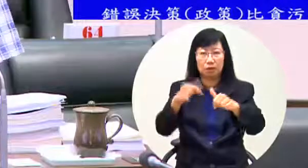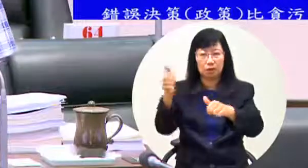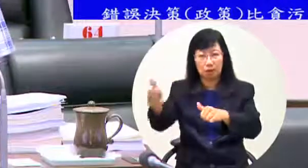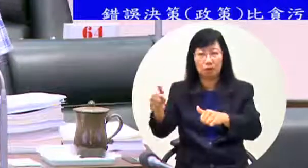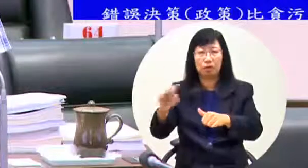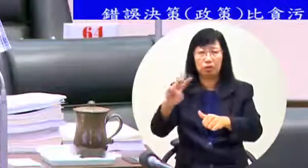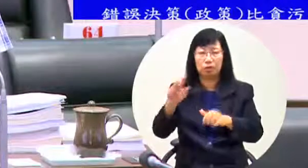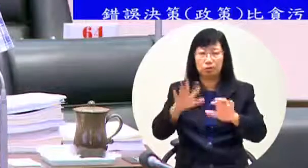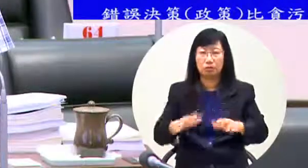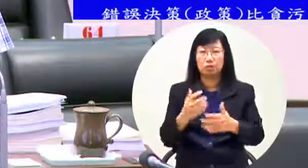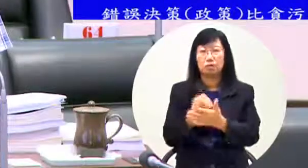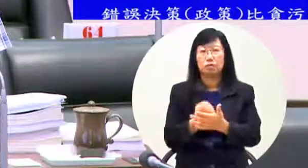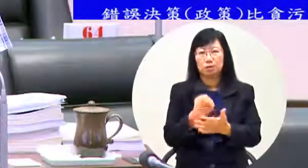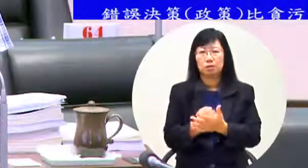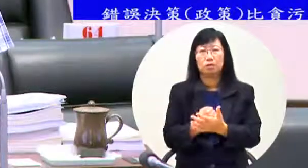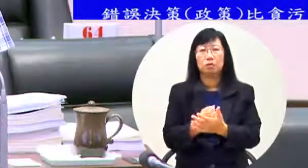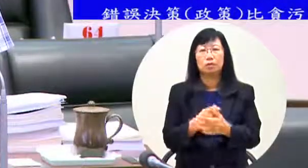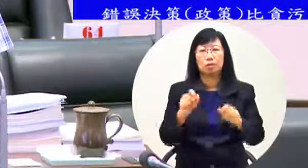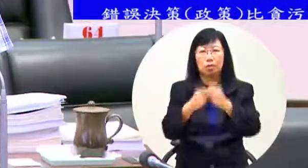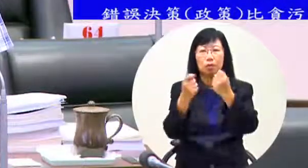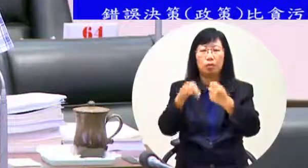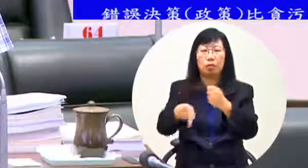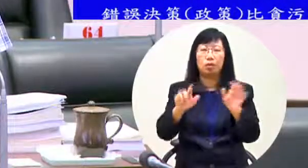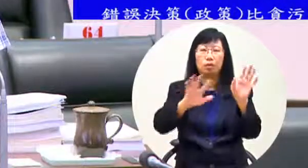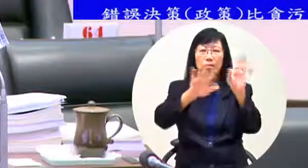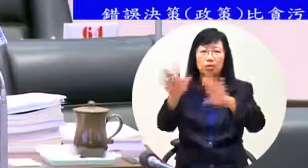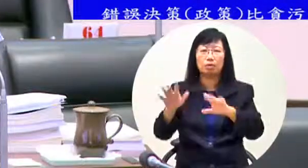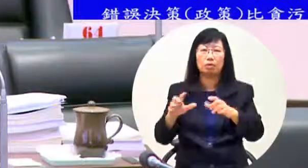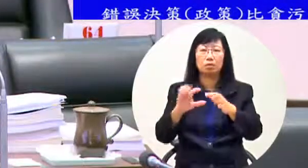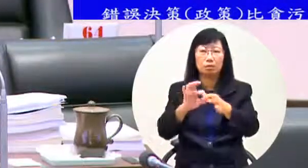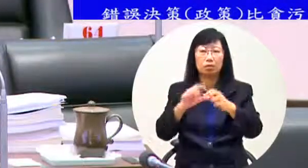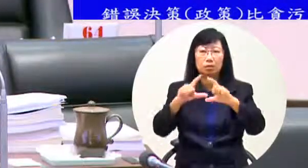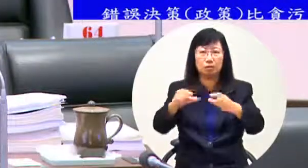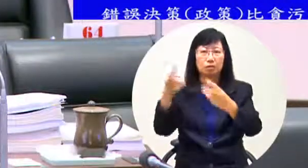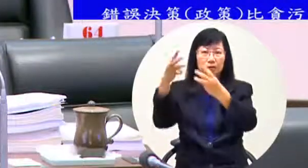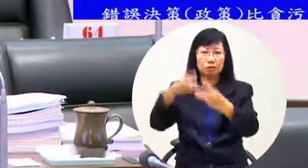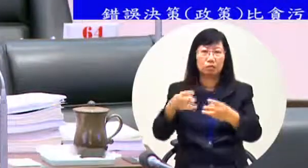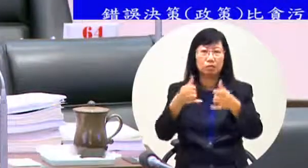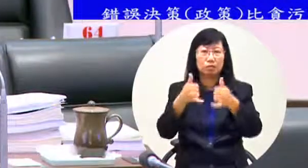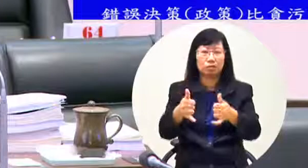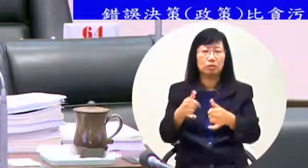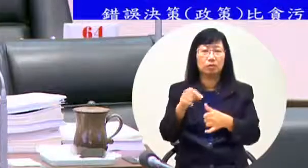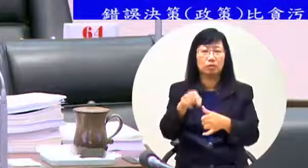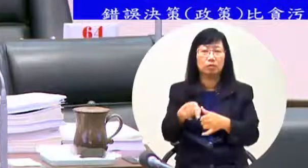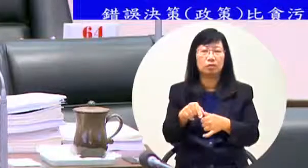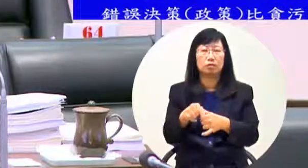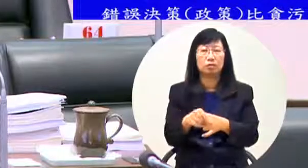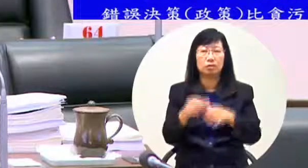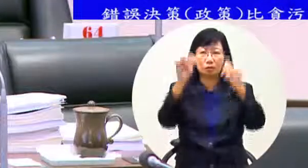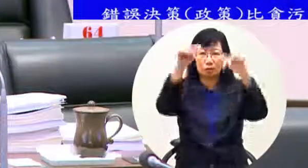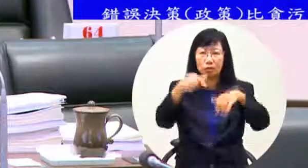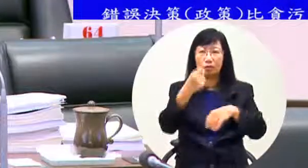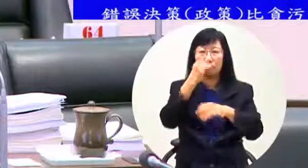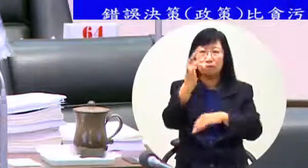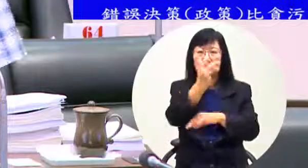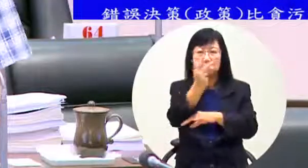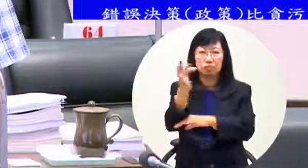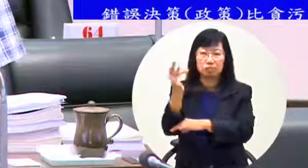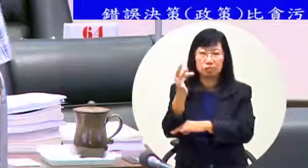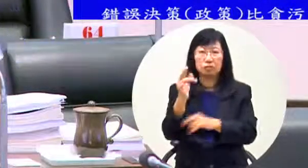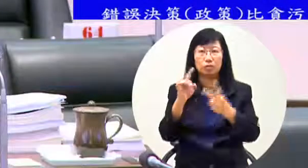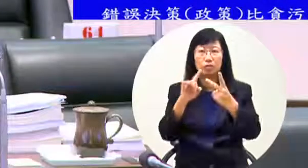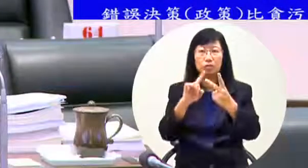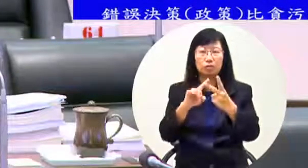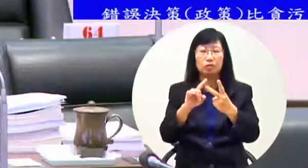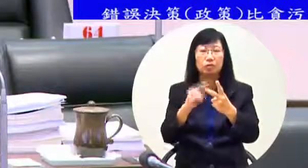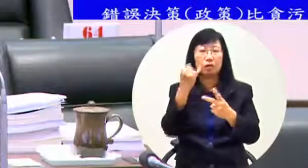状的？哦，大顺路的那一些哈，那些宇宙树跟那些印度紫檀多漂亮，你夹落了后